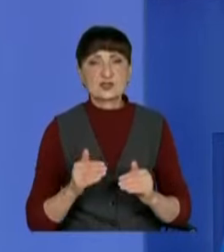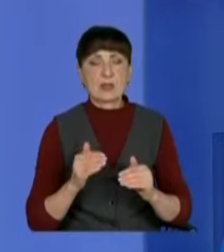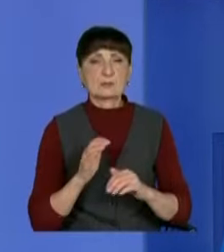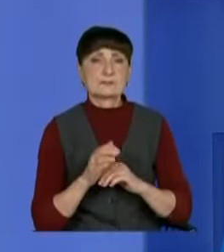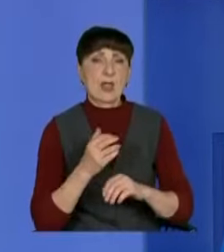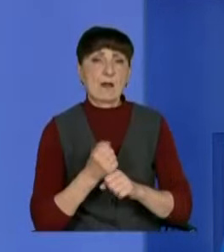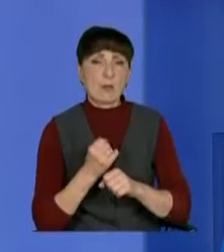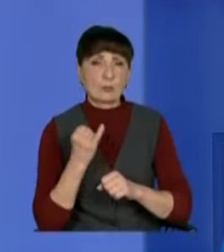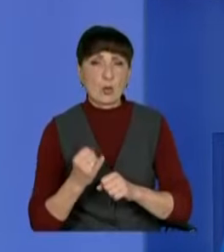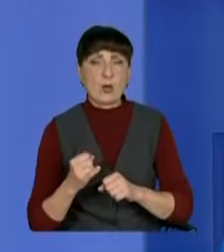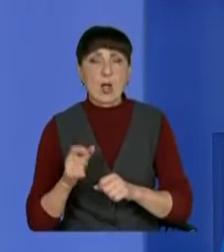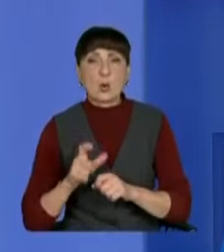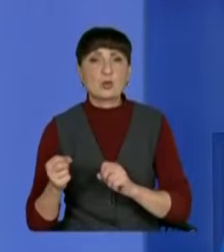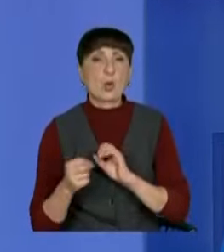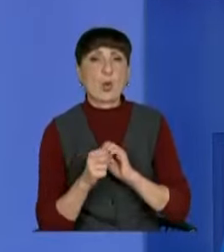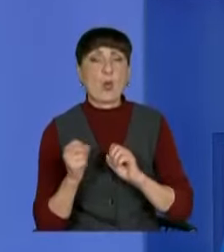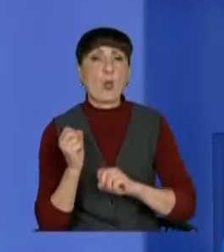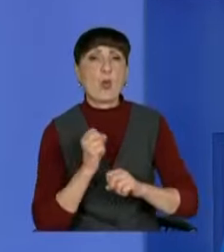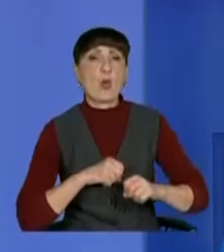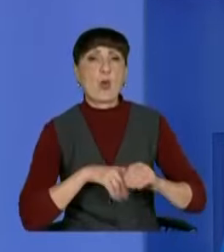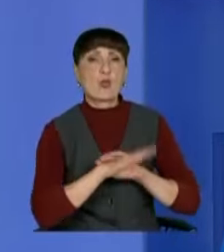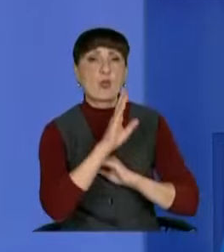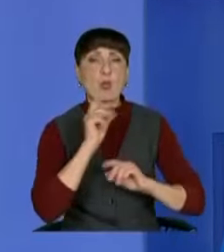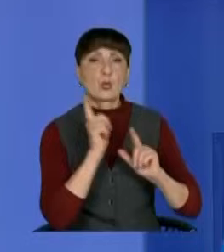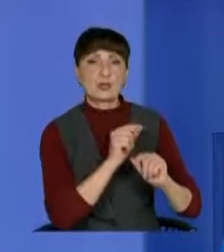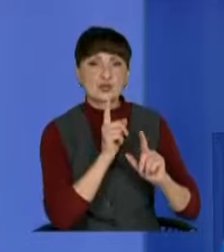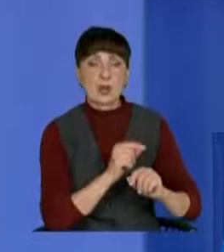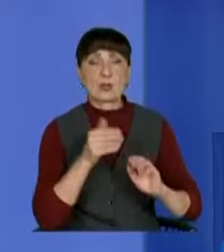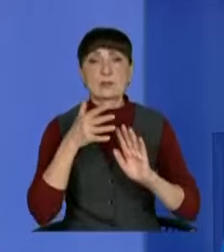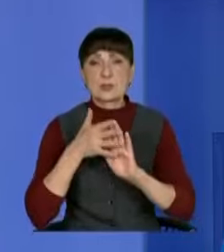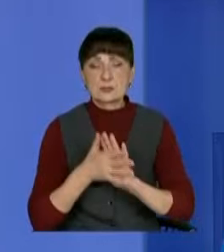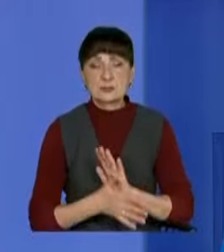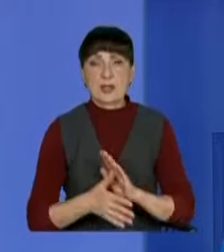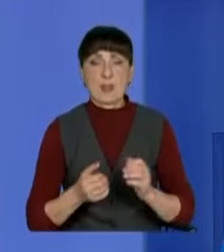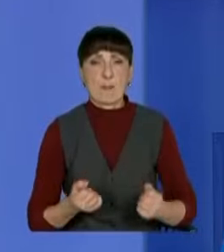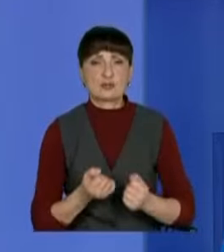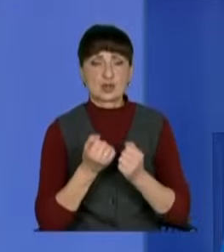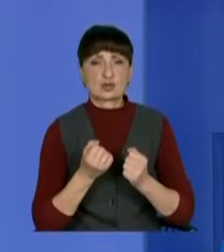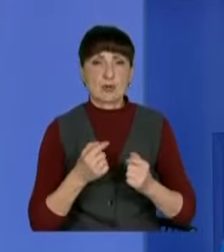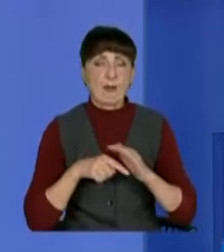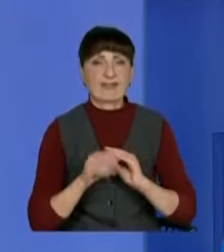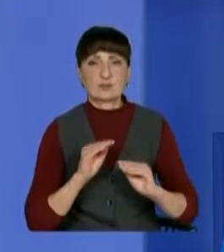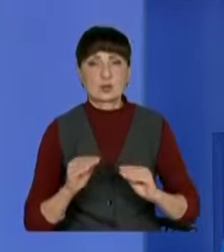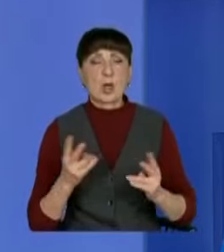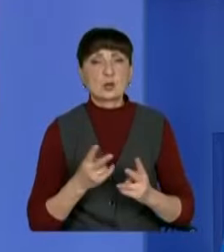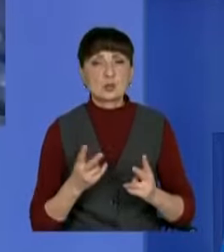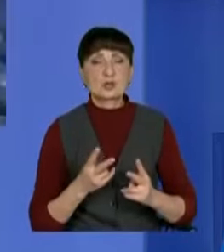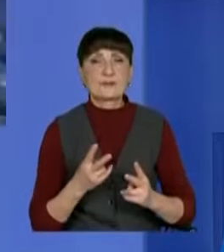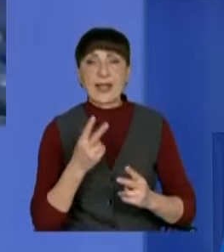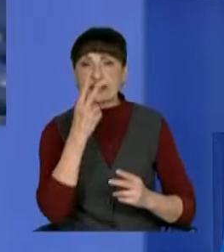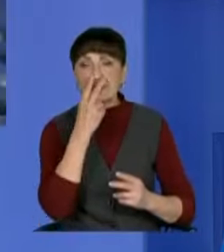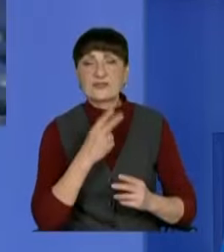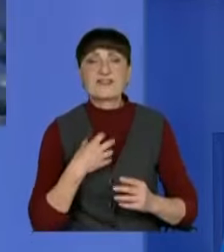труда, миграцией населения и ростом эксплуатационных расходов на поддержание инфраструктуры. В этой связи необходимо адаптировать